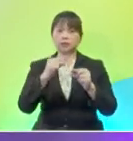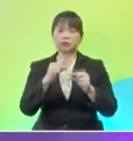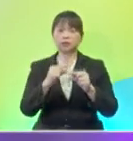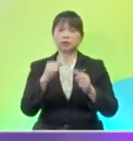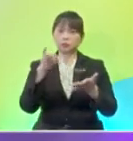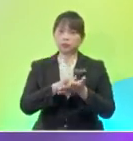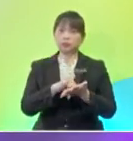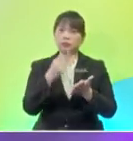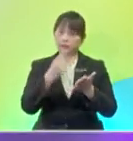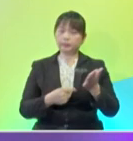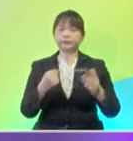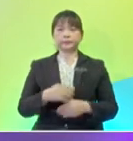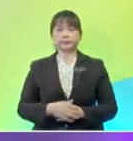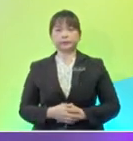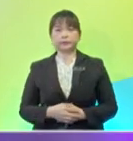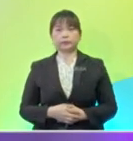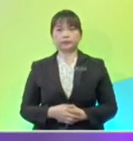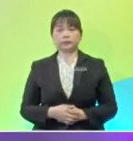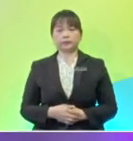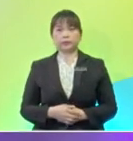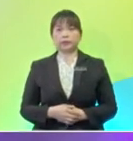terus lukis tepat